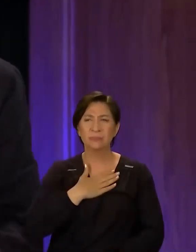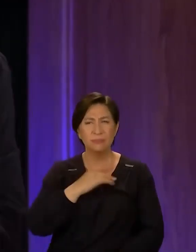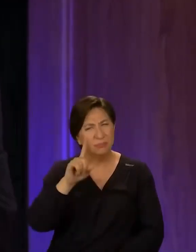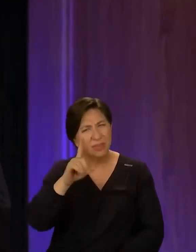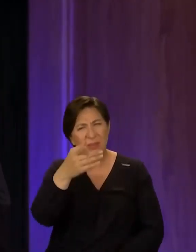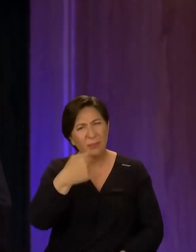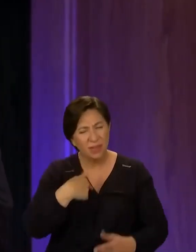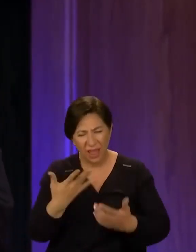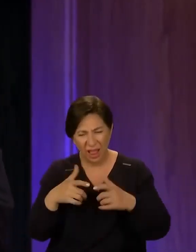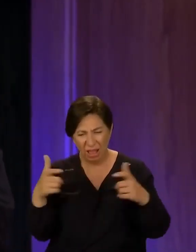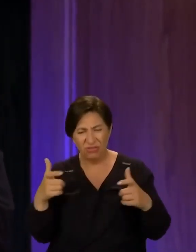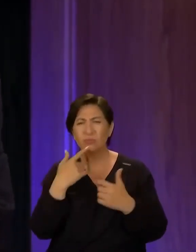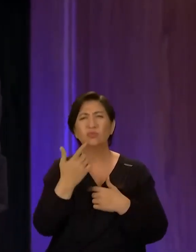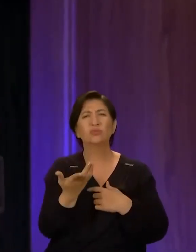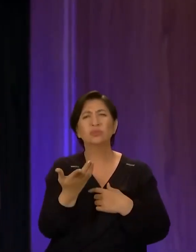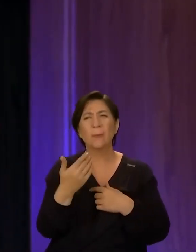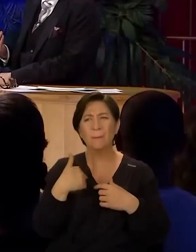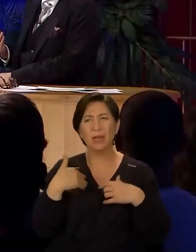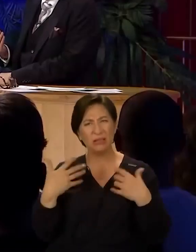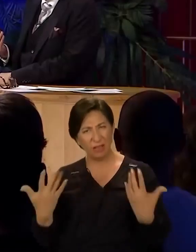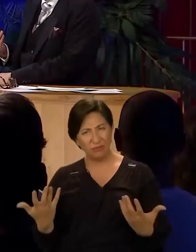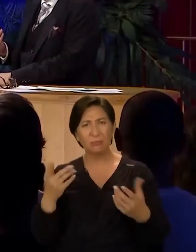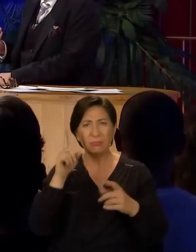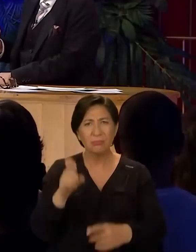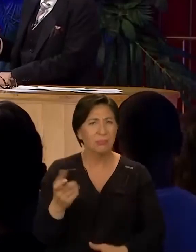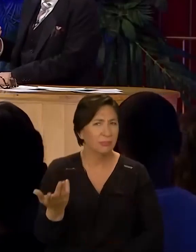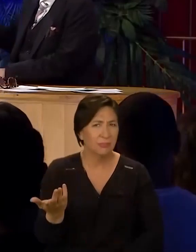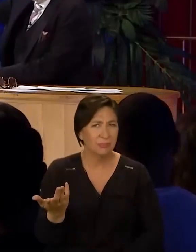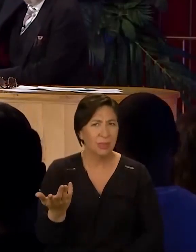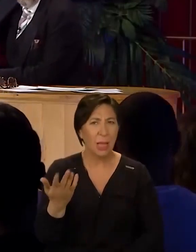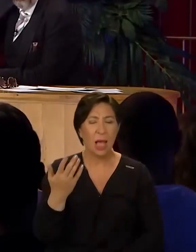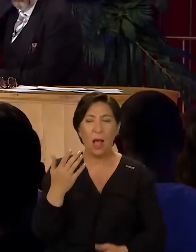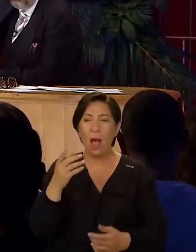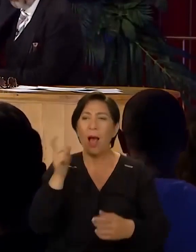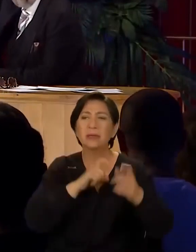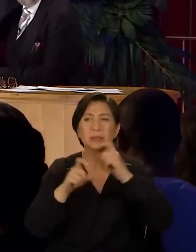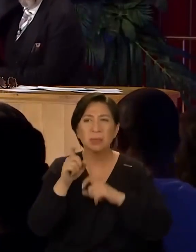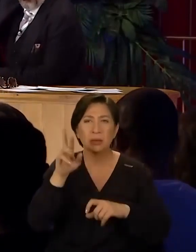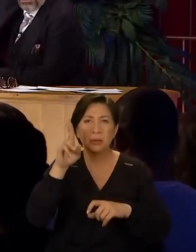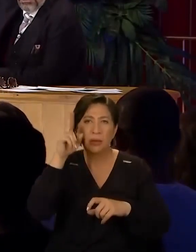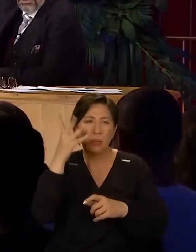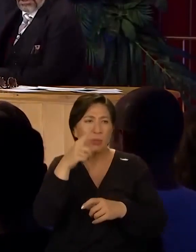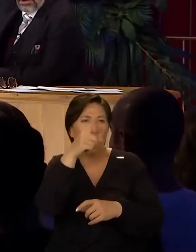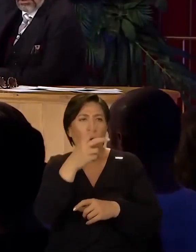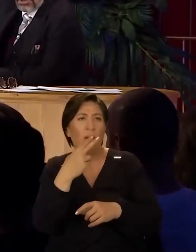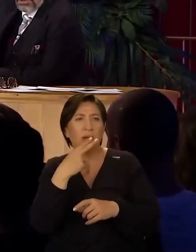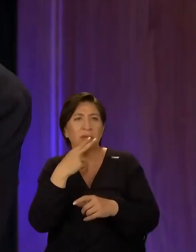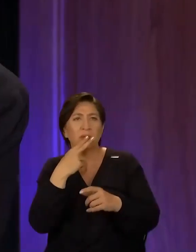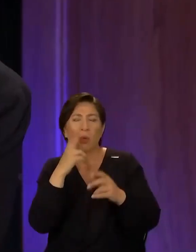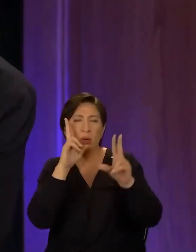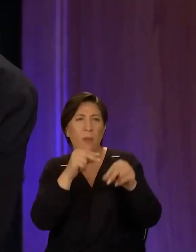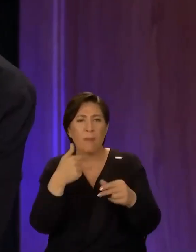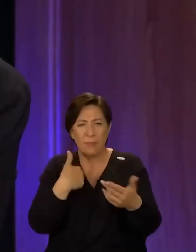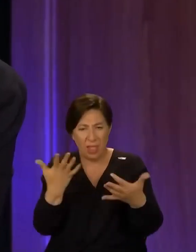lan. Bize niye gevşek diyorsun ki? Yani ben gevşek miyim? Akşama tanımadığım o kadının yatak